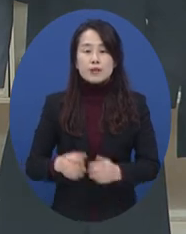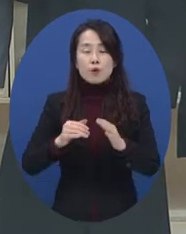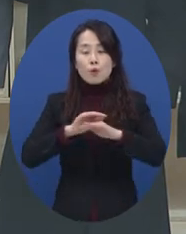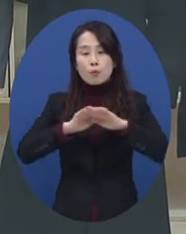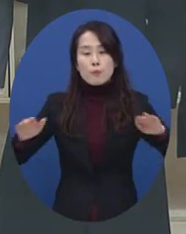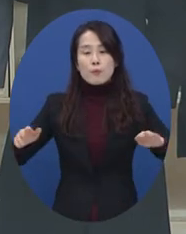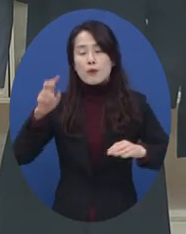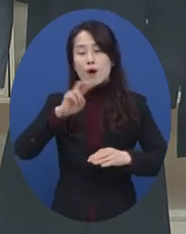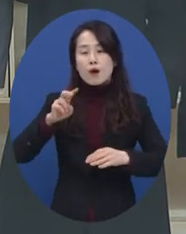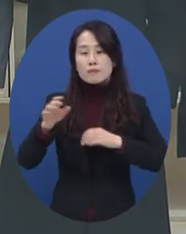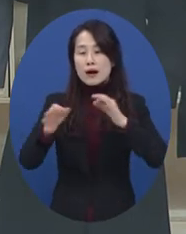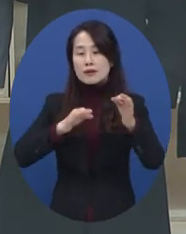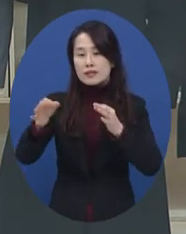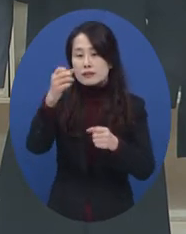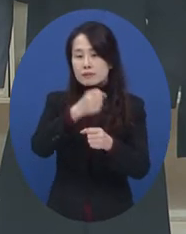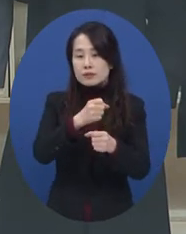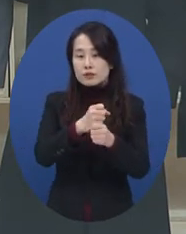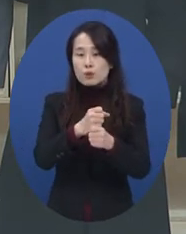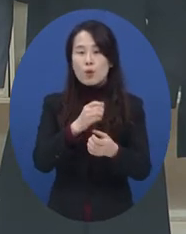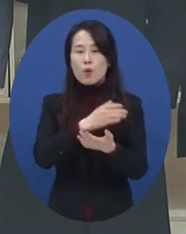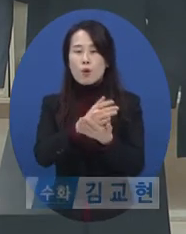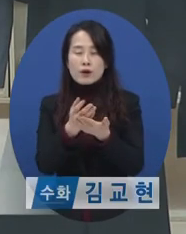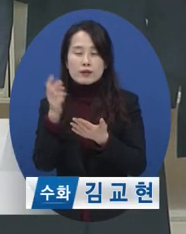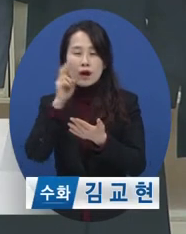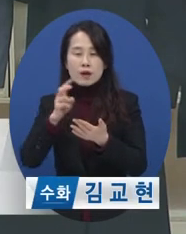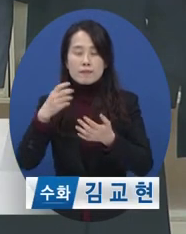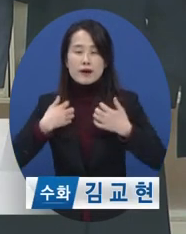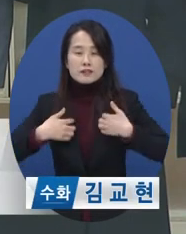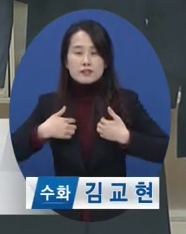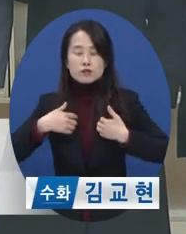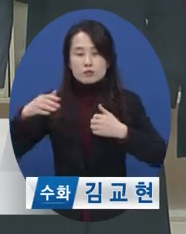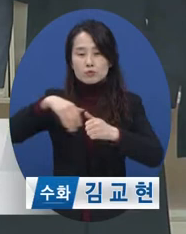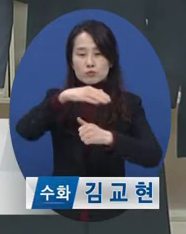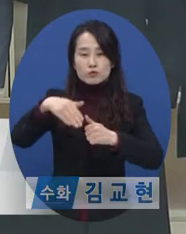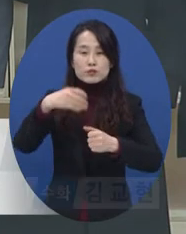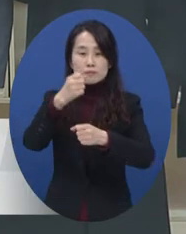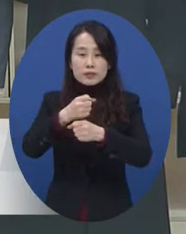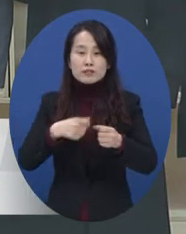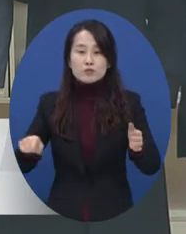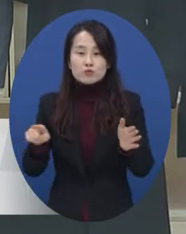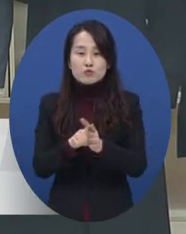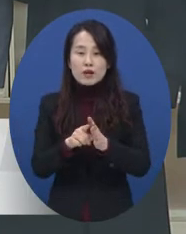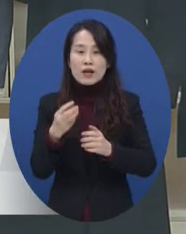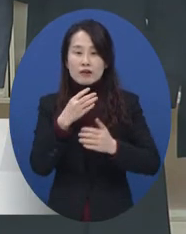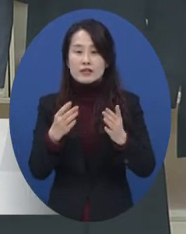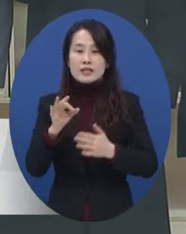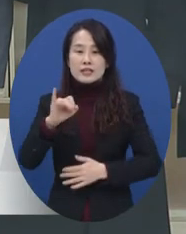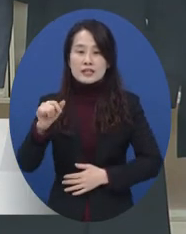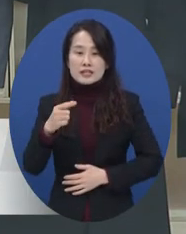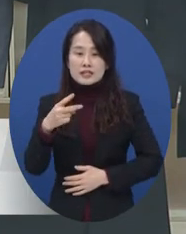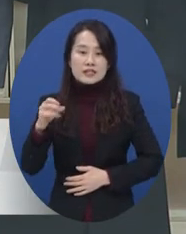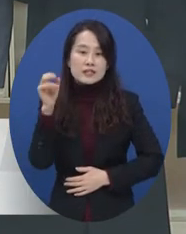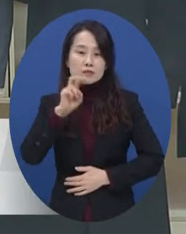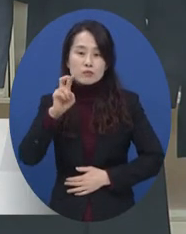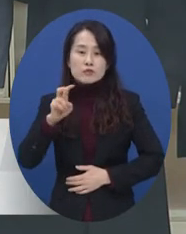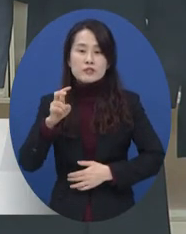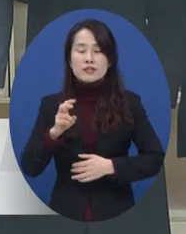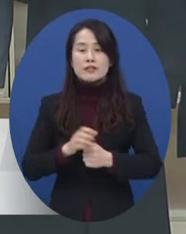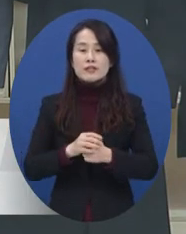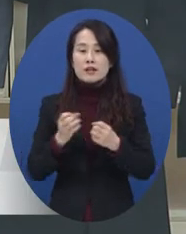공정한 음악 시장을 조성하고 경기도 미니 다양한 음악을 즐길 수 있는 환경을 만들기 위한 경기 인기 뮤직페스티벌